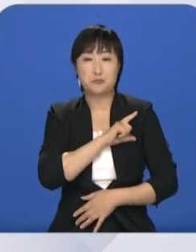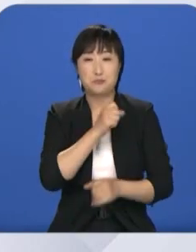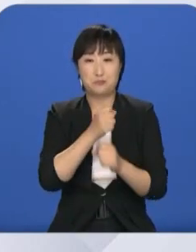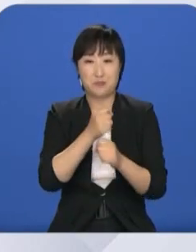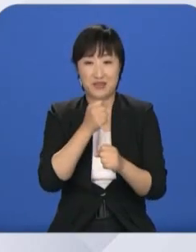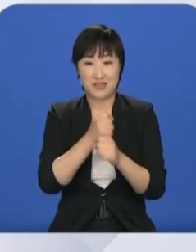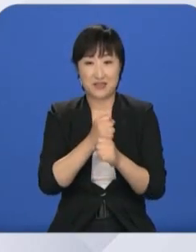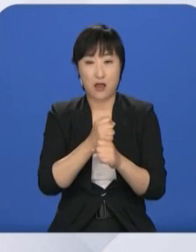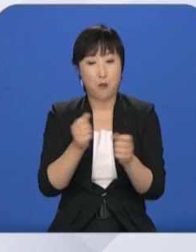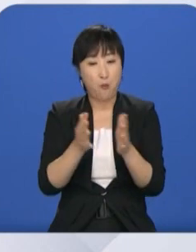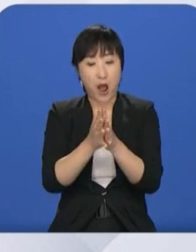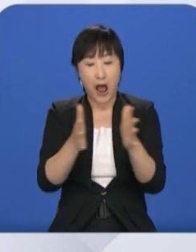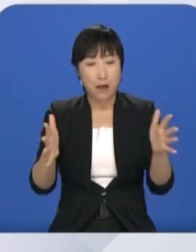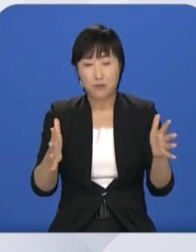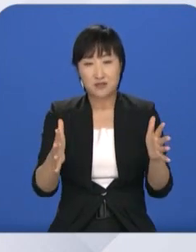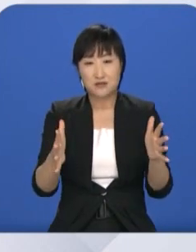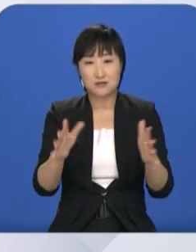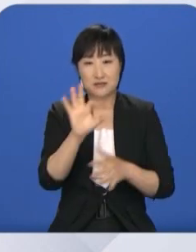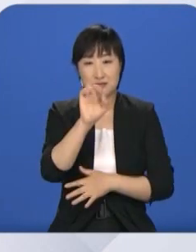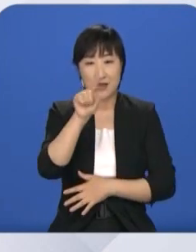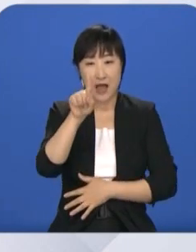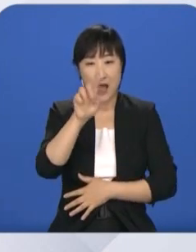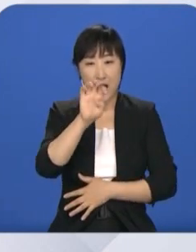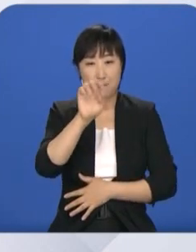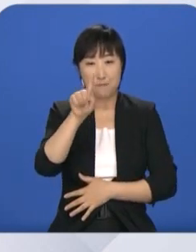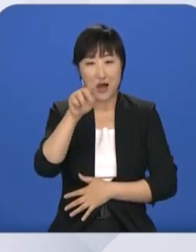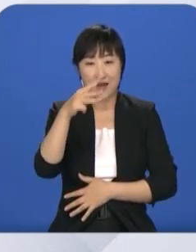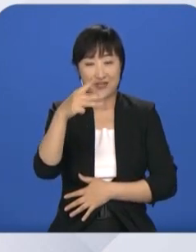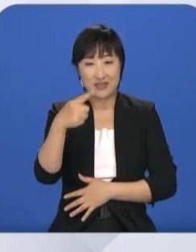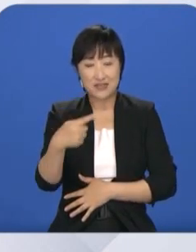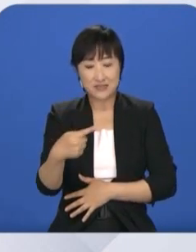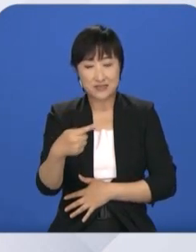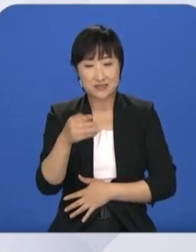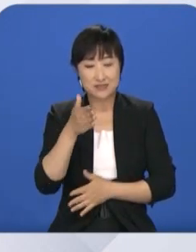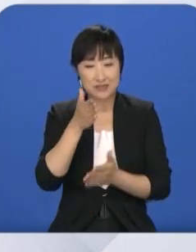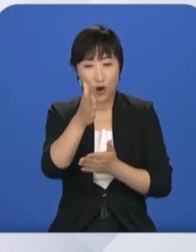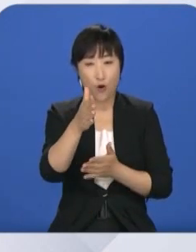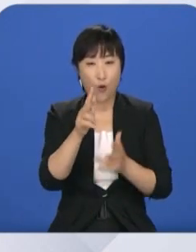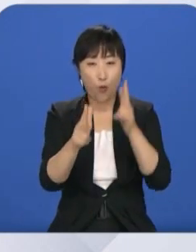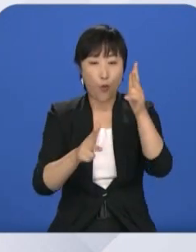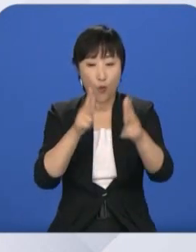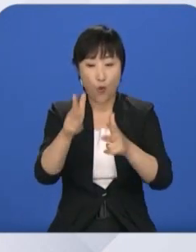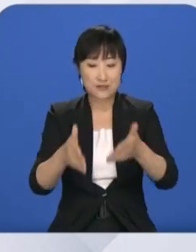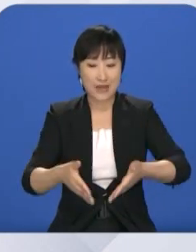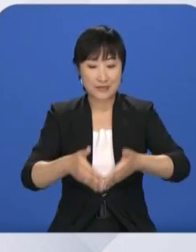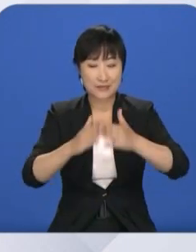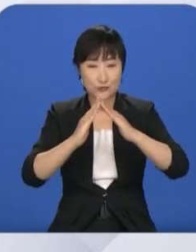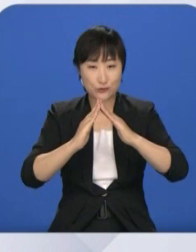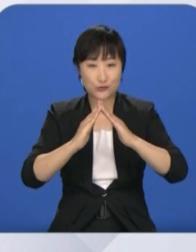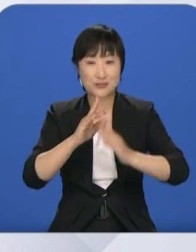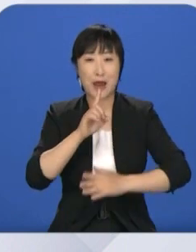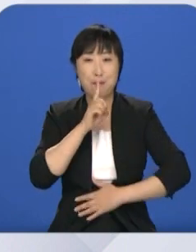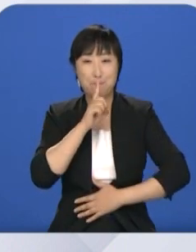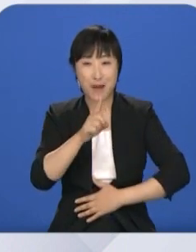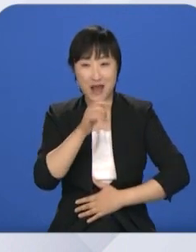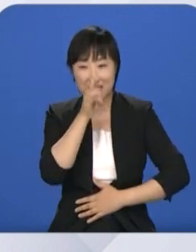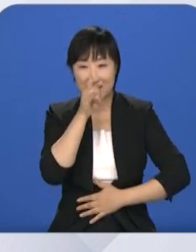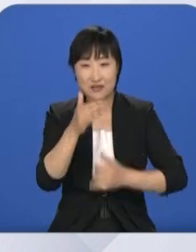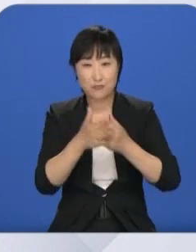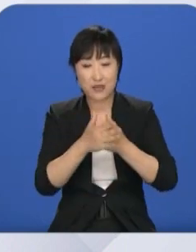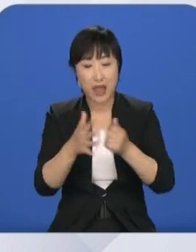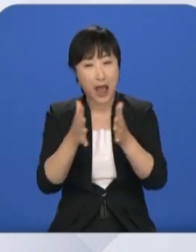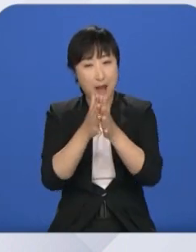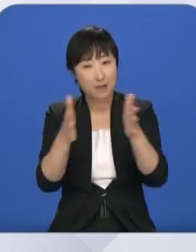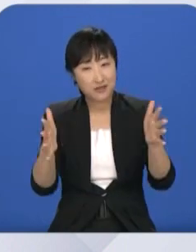하기 때문에 이제 아파트형 그래서 무슨 아파트를 지느냐 그렇게 한데 아니 아파트 아파트형 공장 신축으로 아니 이게 이제 공장 신축